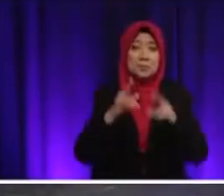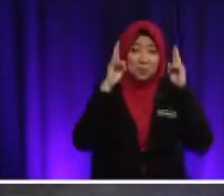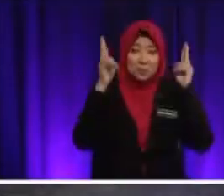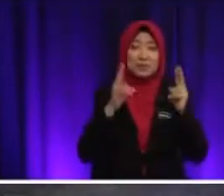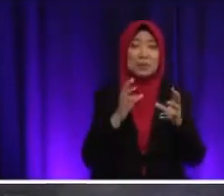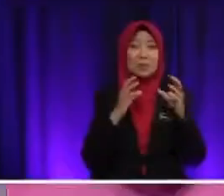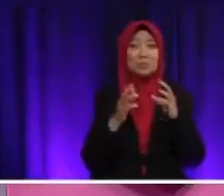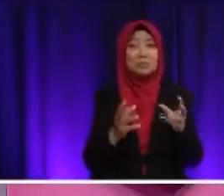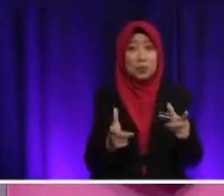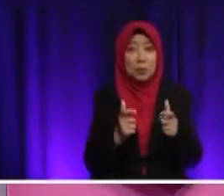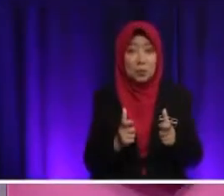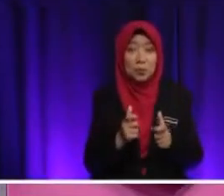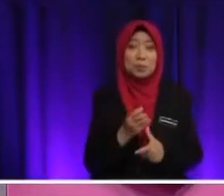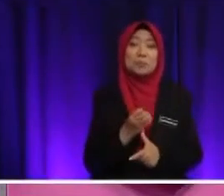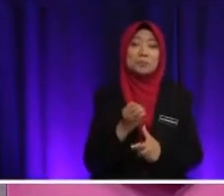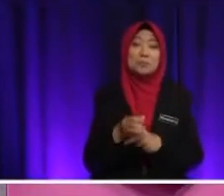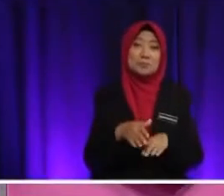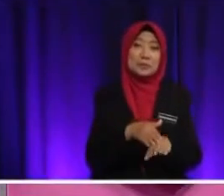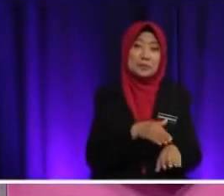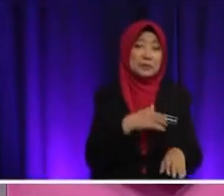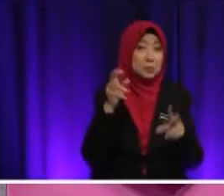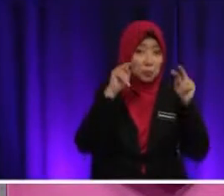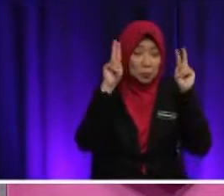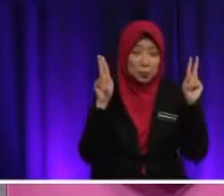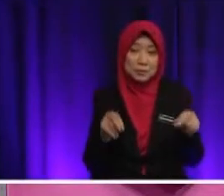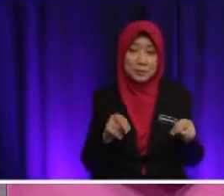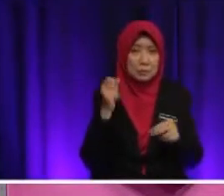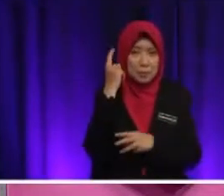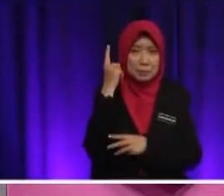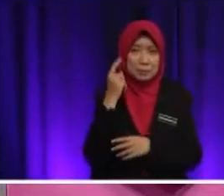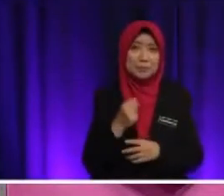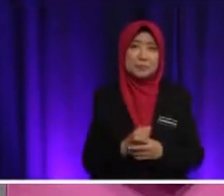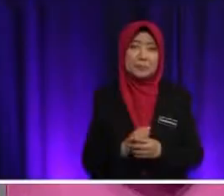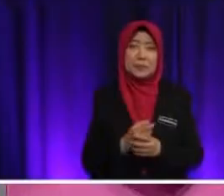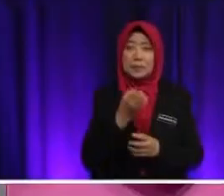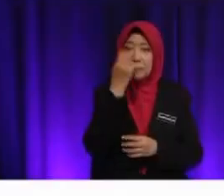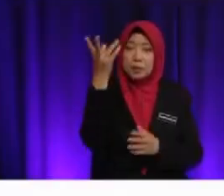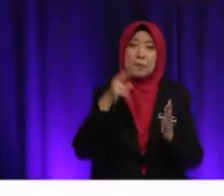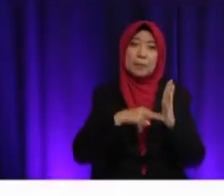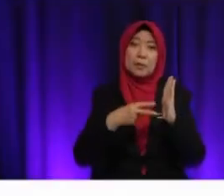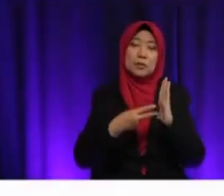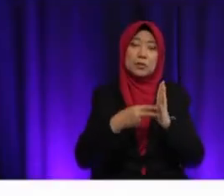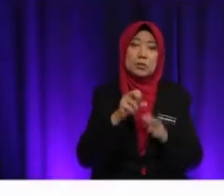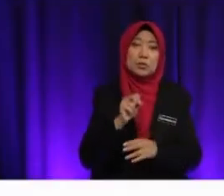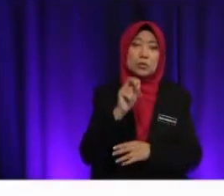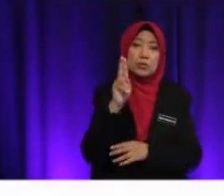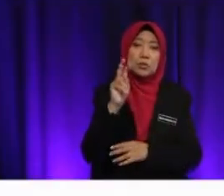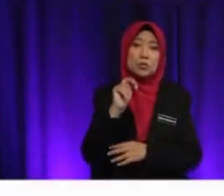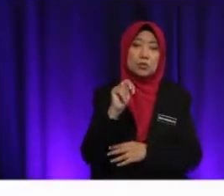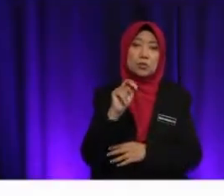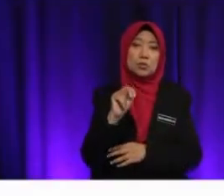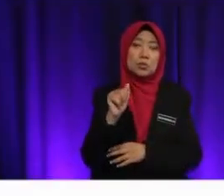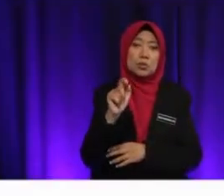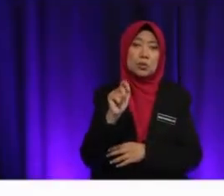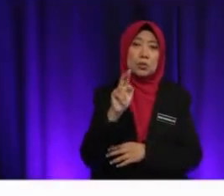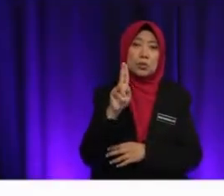macam mana kan. Okey ustaz. Okey, okey, kita tengok ustaz sikit, kita uji tu. Faham ke tidak? Nyatakan maksud sunnatullah. Siapa nak